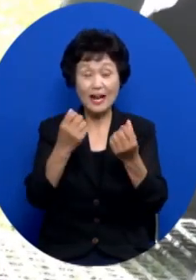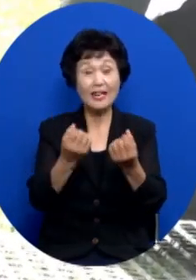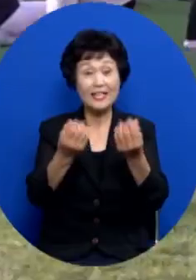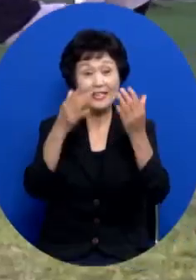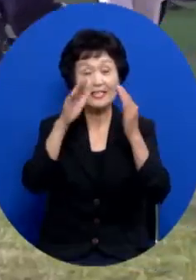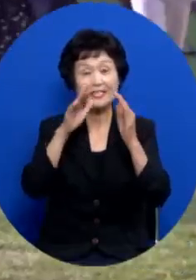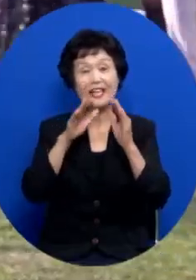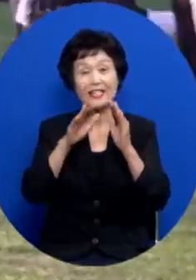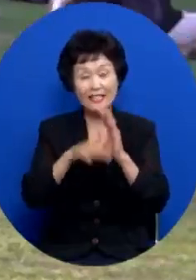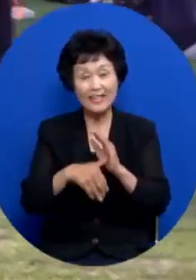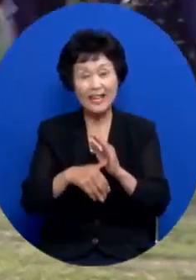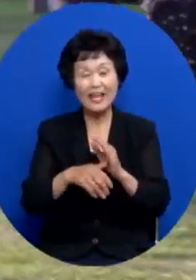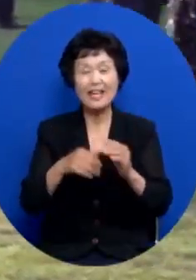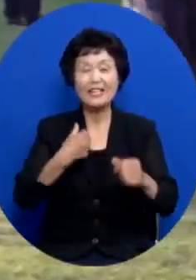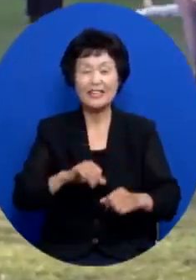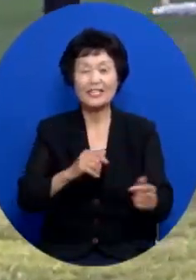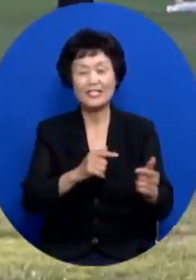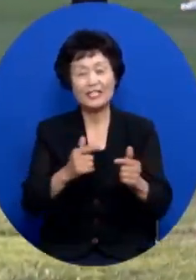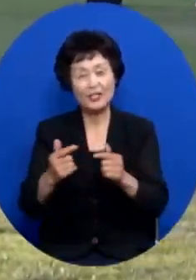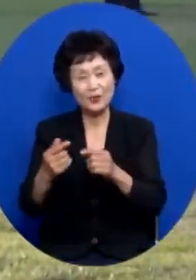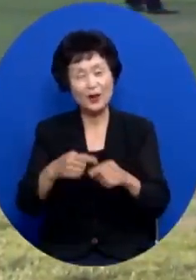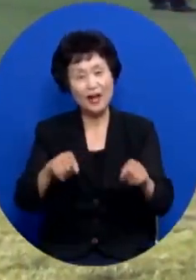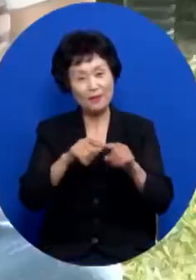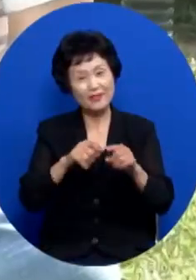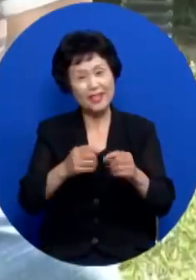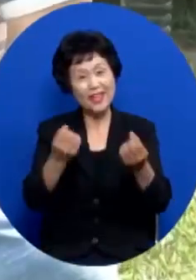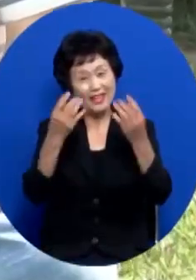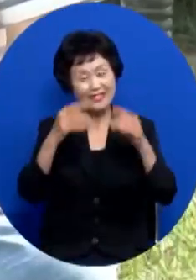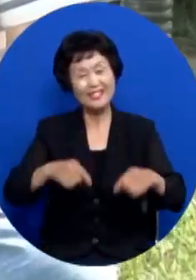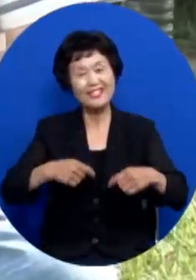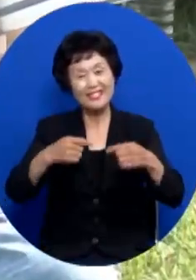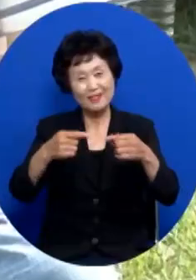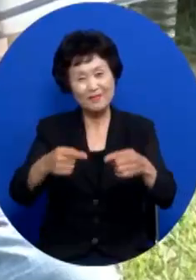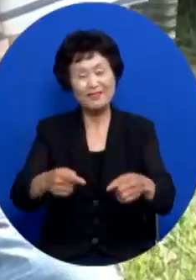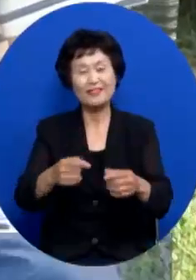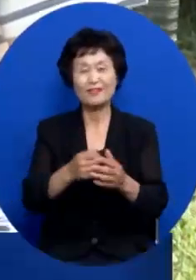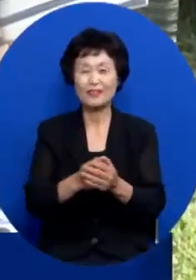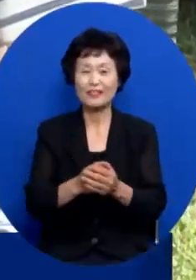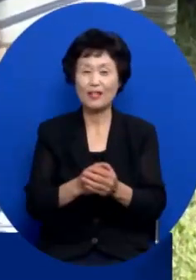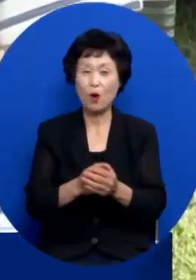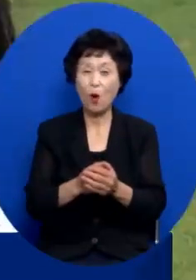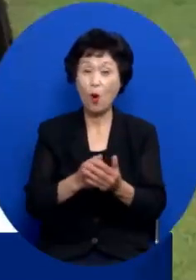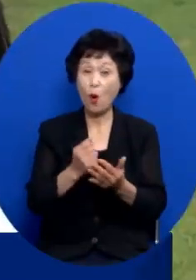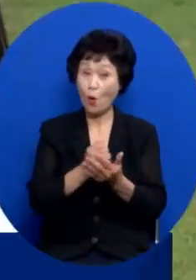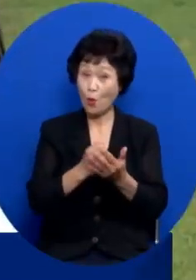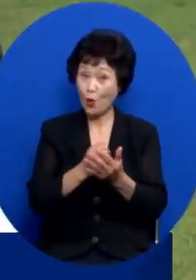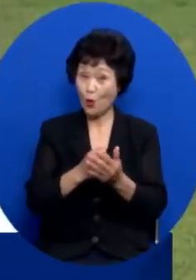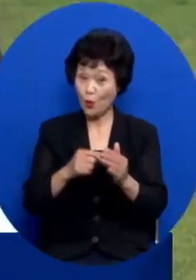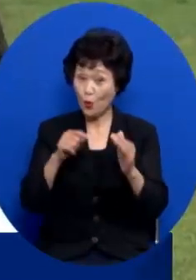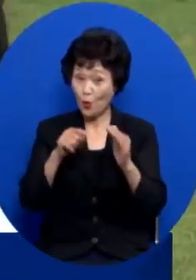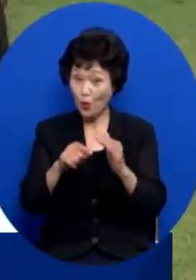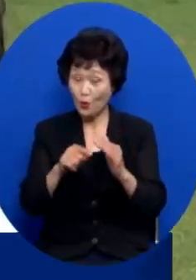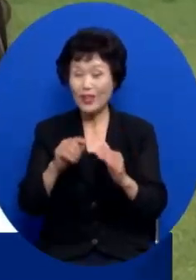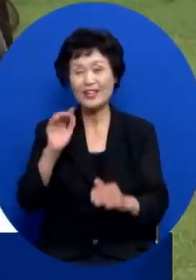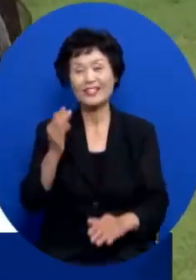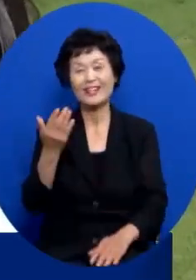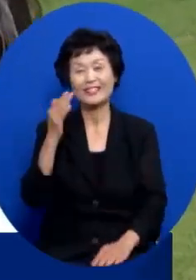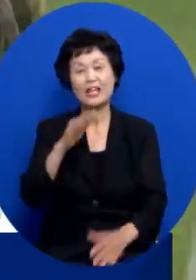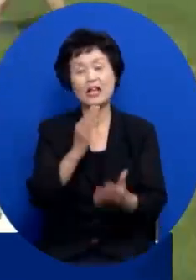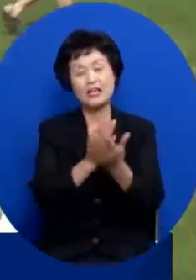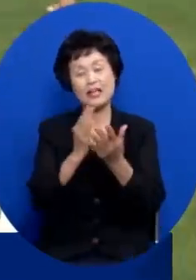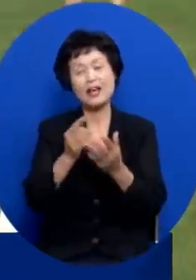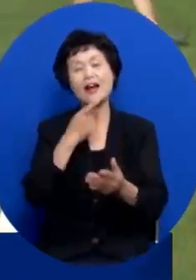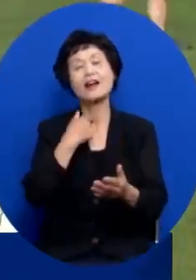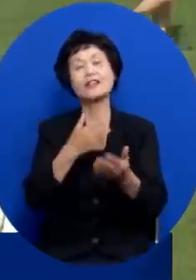친구와 함께 가던 길을 멈추고 행사에 참여합니다. 우연히 들어오게 됐는데 다양한 체험이랑 사람들도